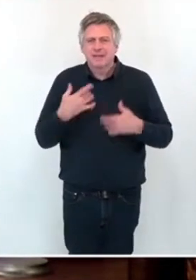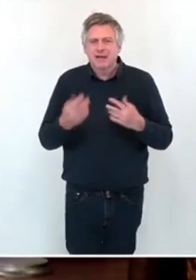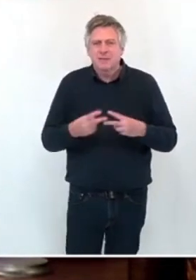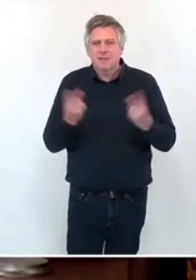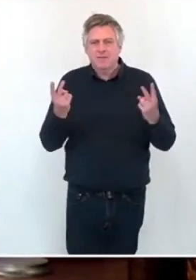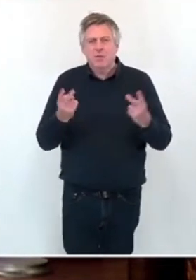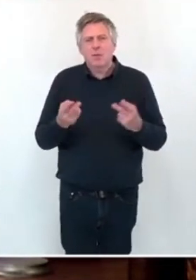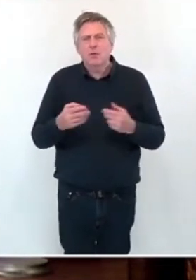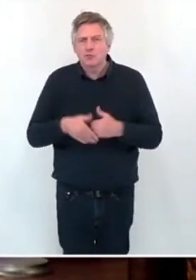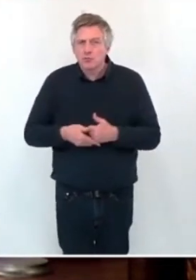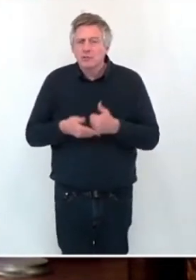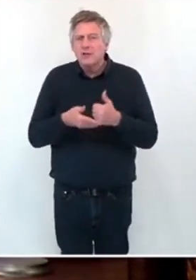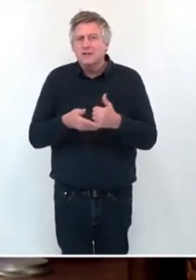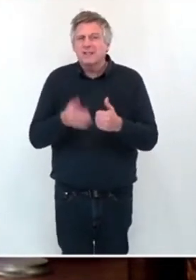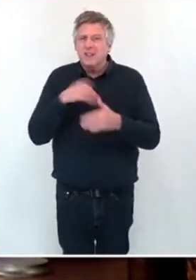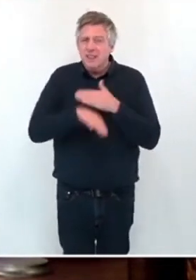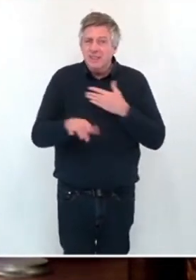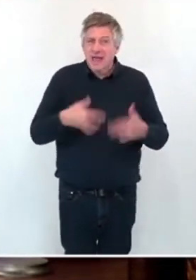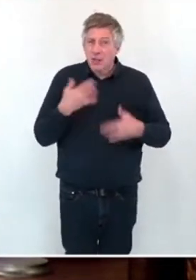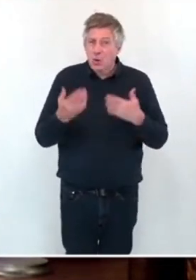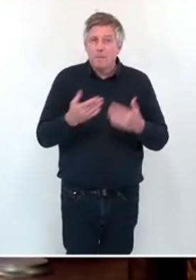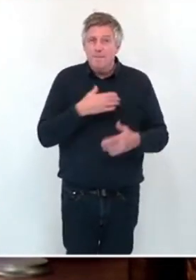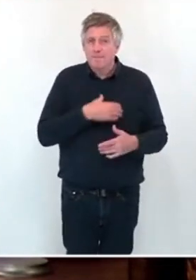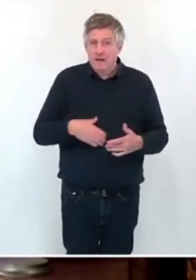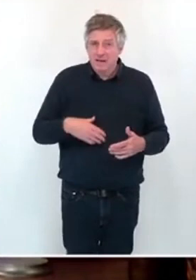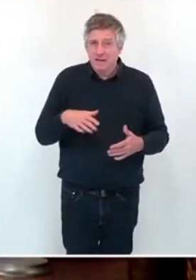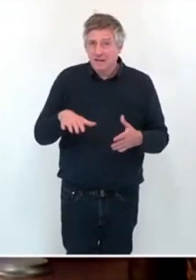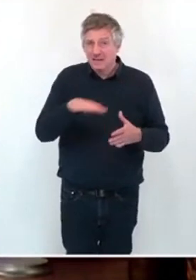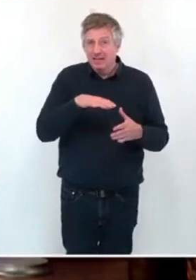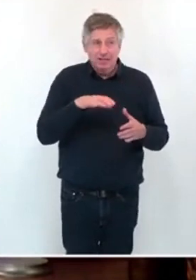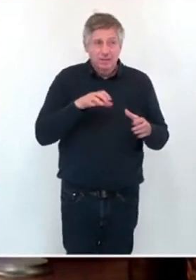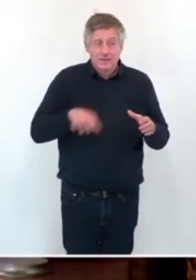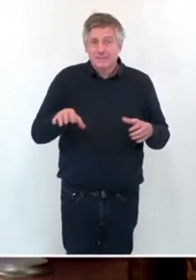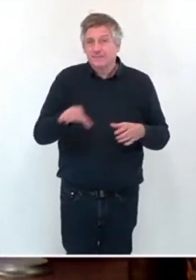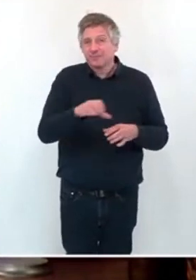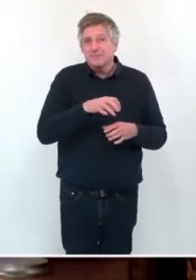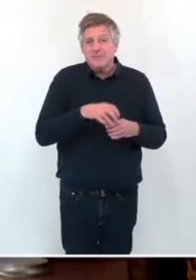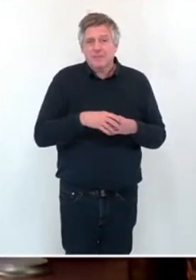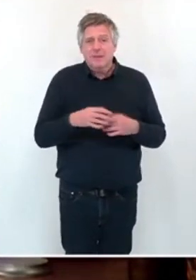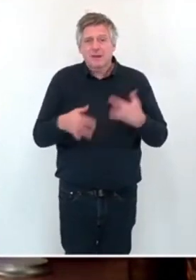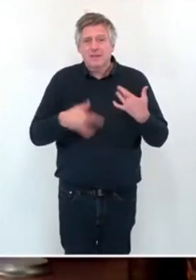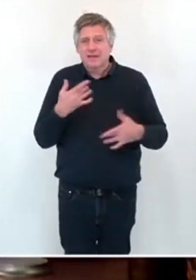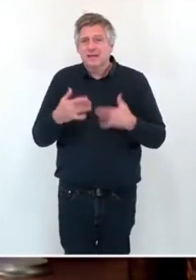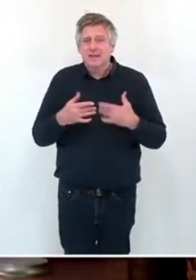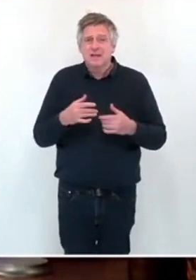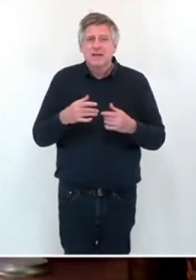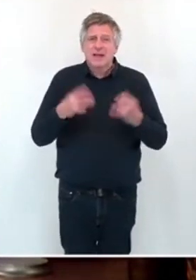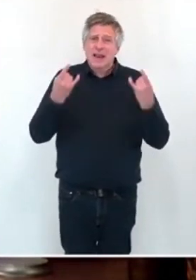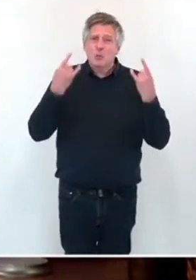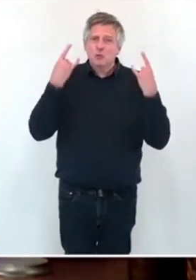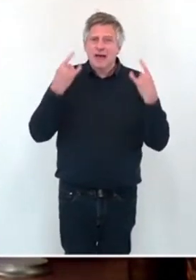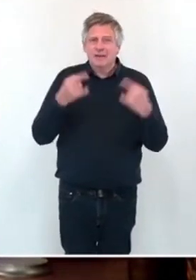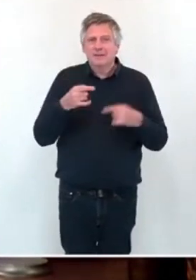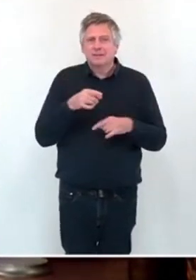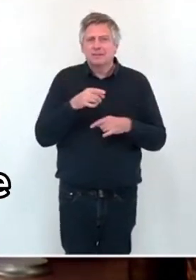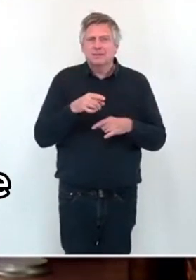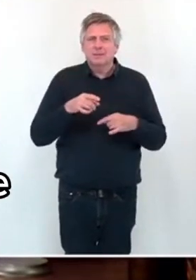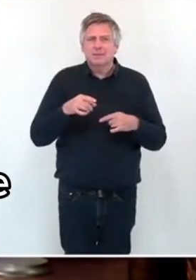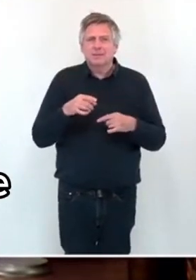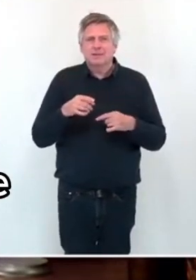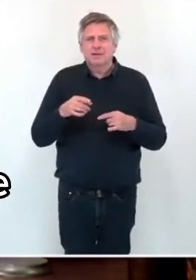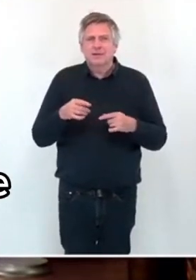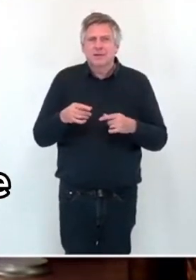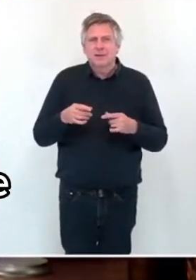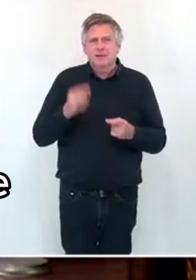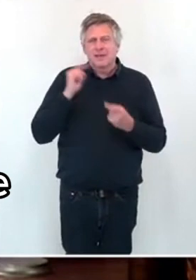également dans les théâtres municipaux. L'appel à manifestation d'intérêt pour le théâtre La Lucarne, remporté par les avant-postes autour d'un